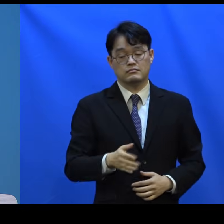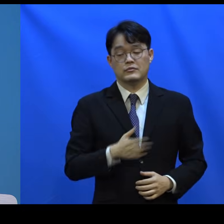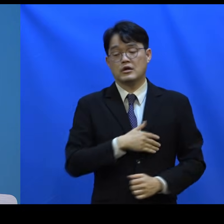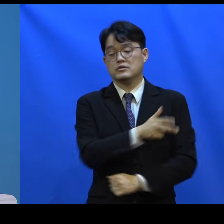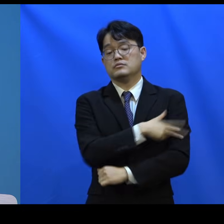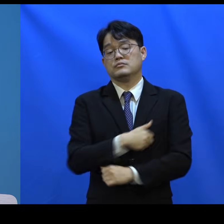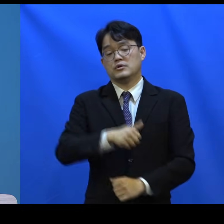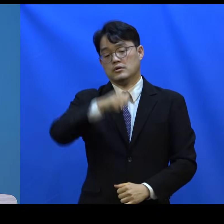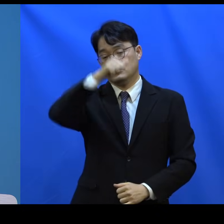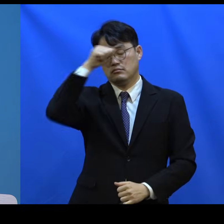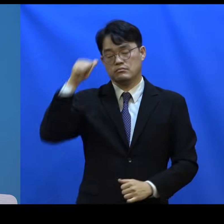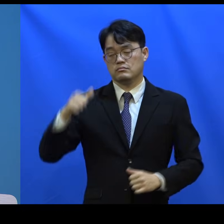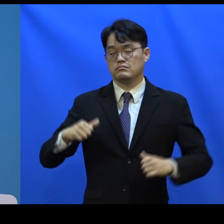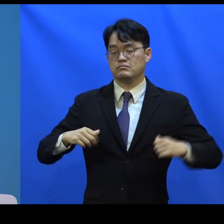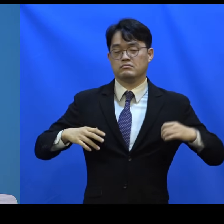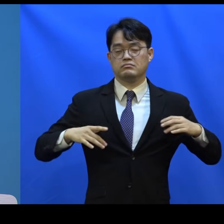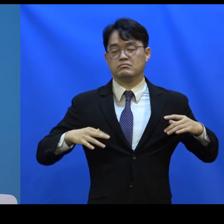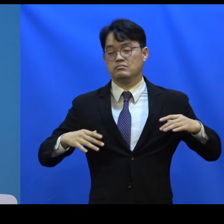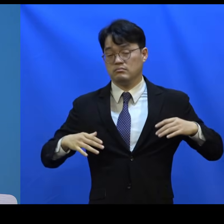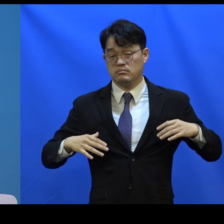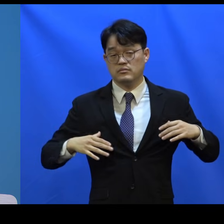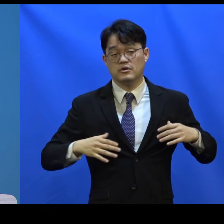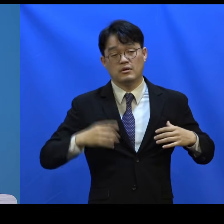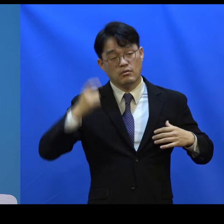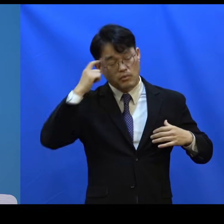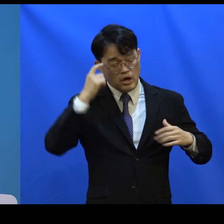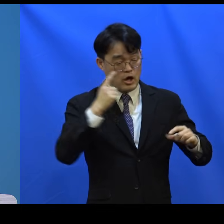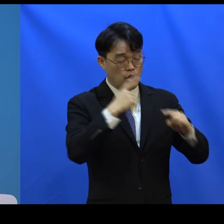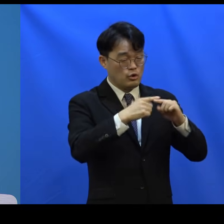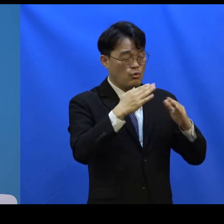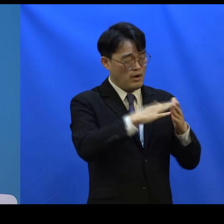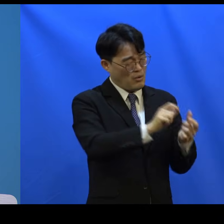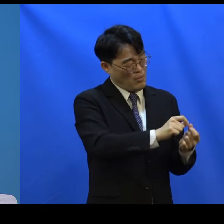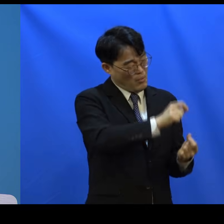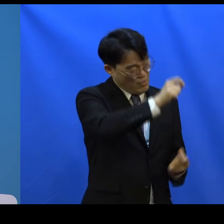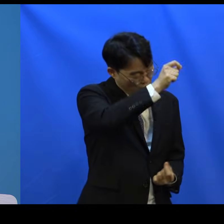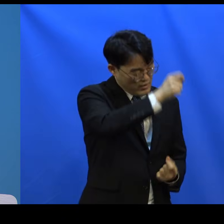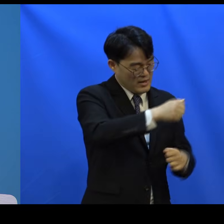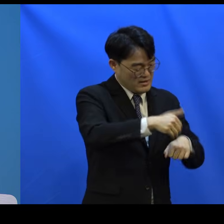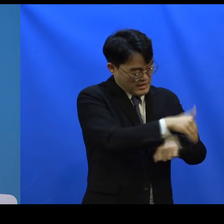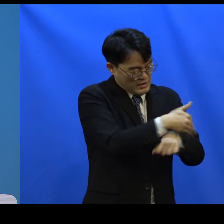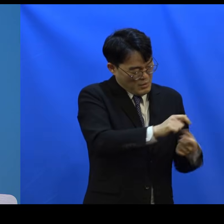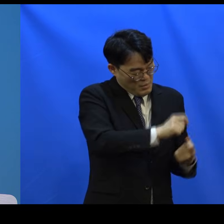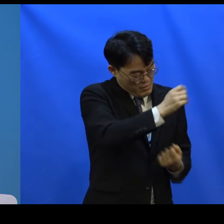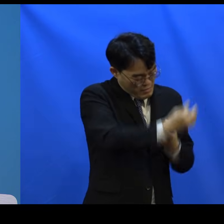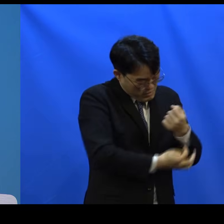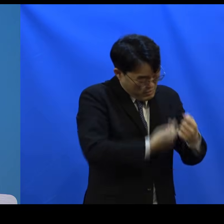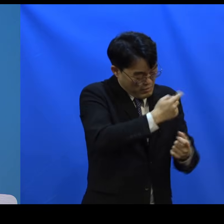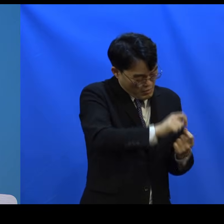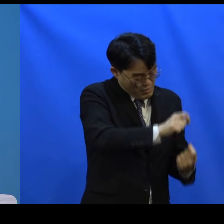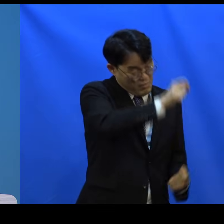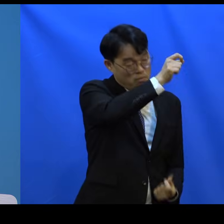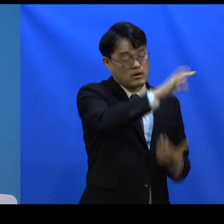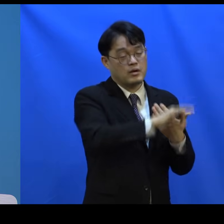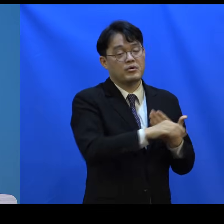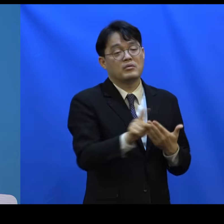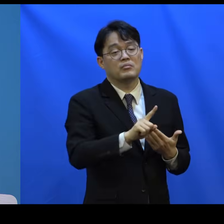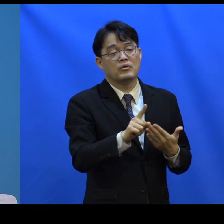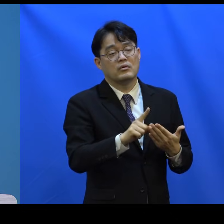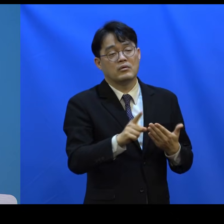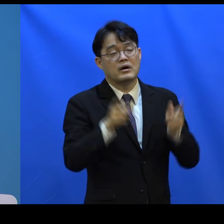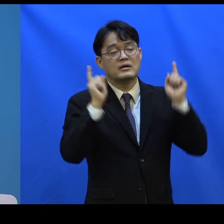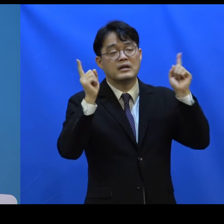하는 요소들이 많았어요. 왜냐하면 교회 오래 다니면 큰아들이 다 돼버려요, 문제가. 수사관이 되는 거예요. 그래서